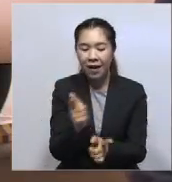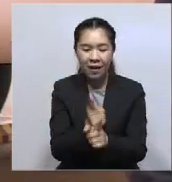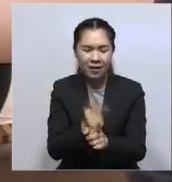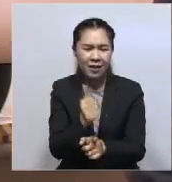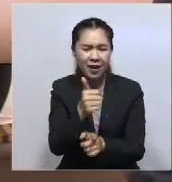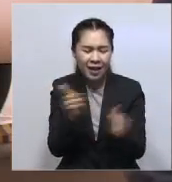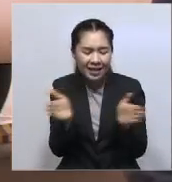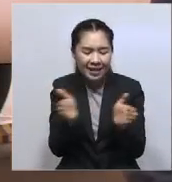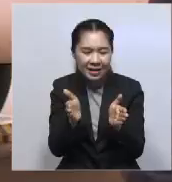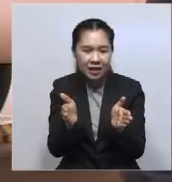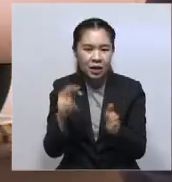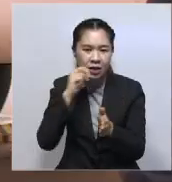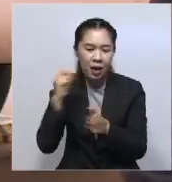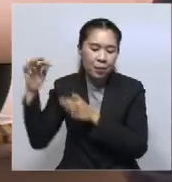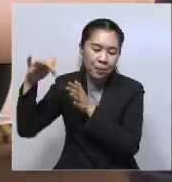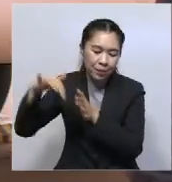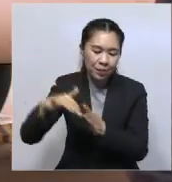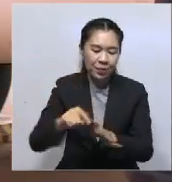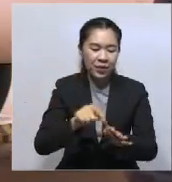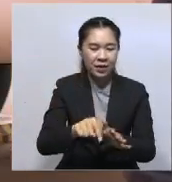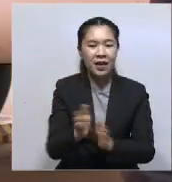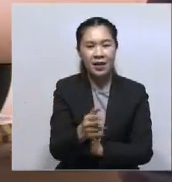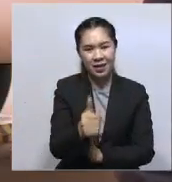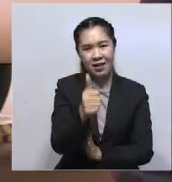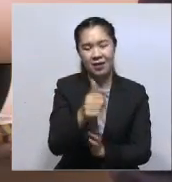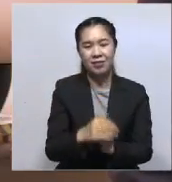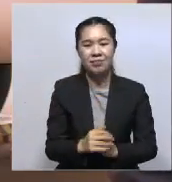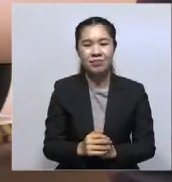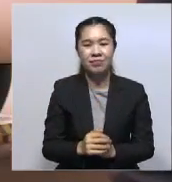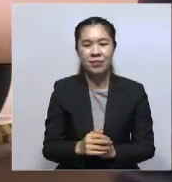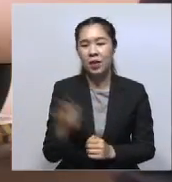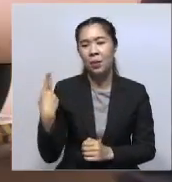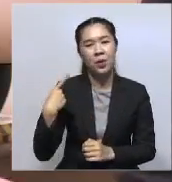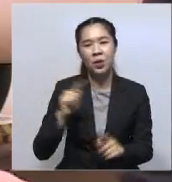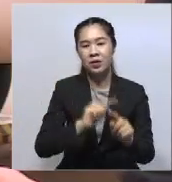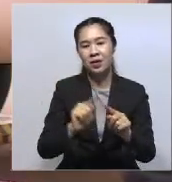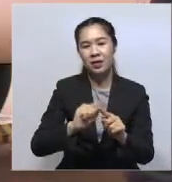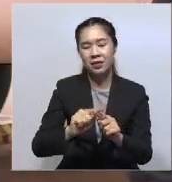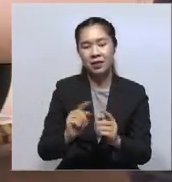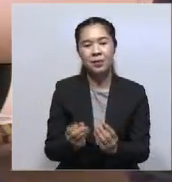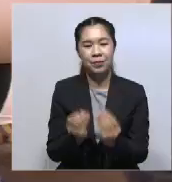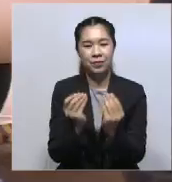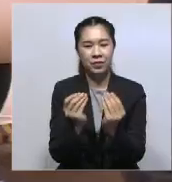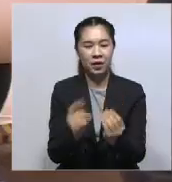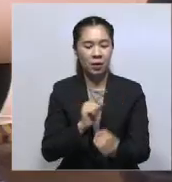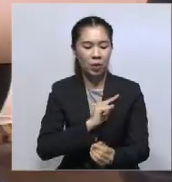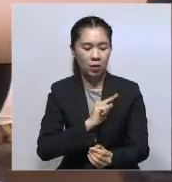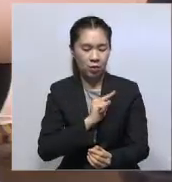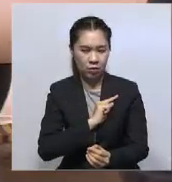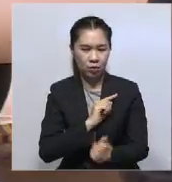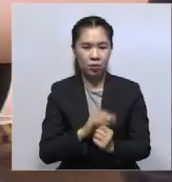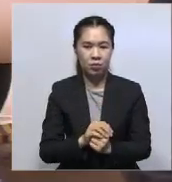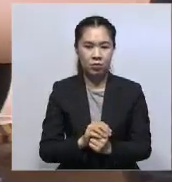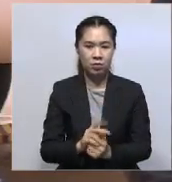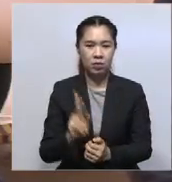าว่ากันว่าปล่อยน้ำเข้านาปล่อยปลาเข้าทุ่งอันนี้ก็คือประโยชน์ทั้งหลายแหละนั่นนำมาซึ่งบทบาทภารกิจของ